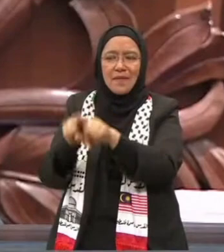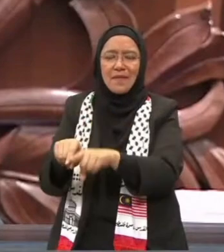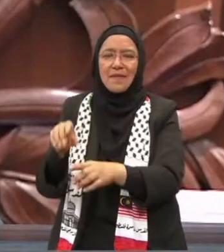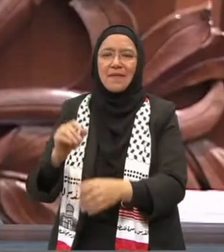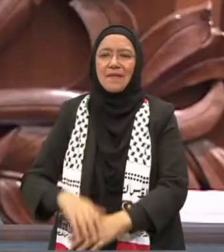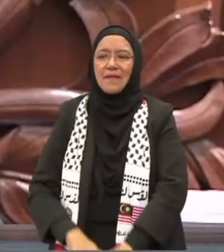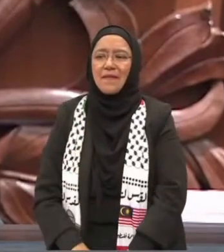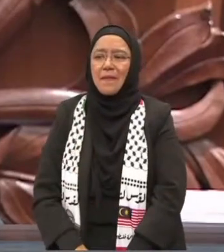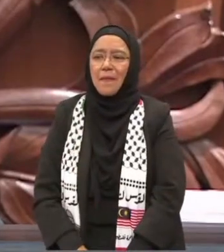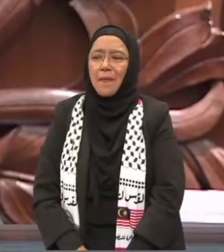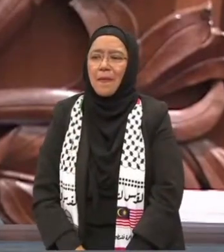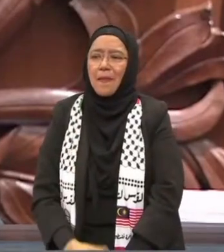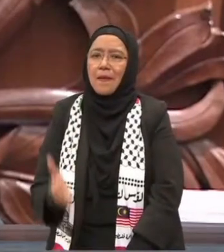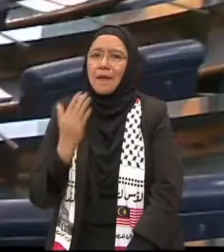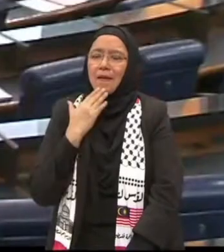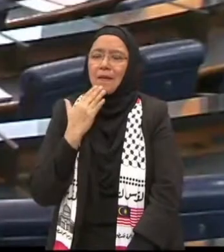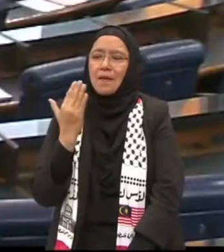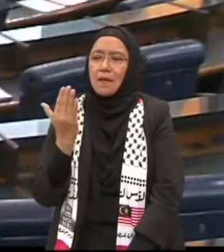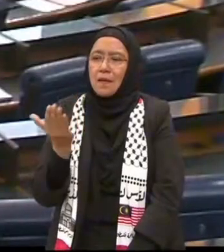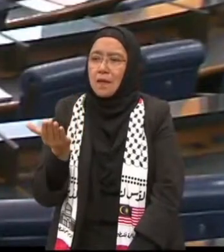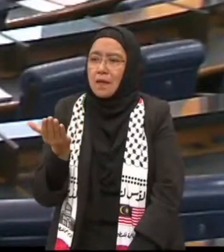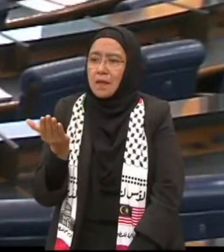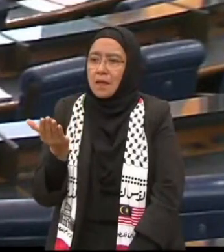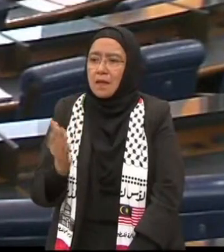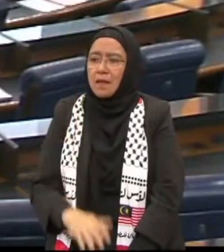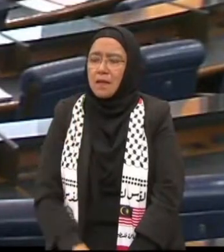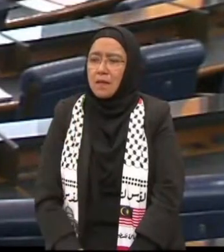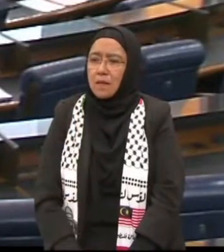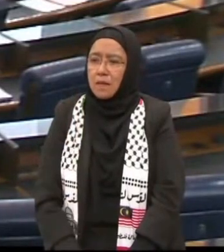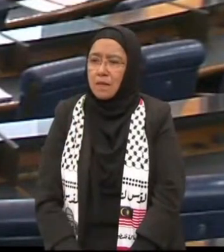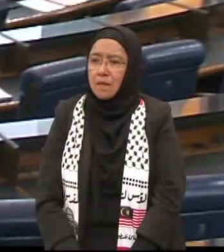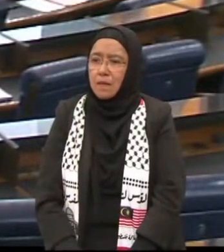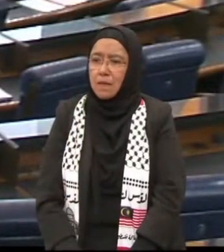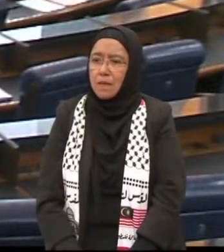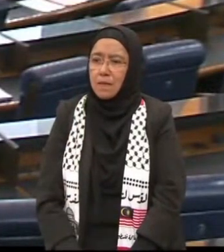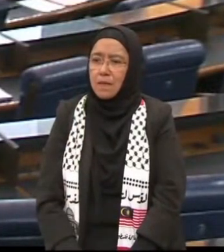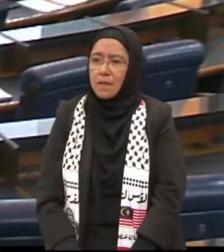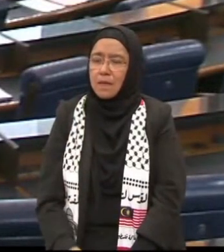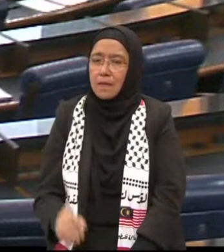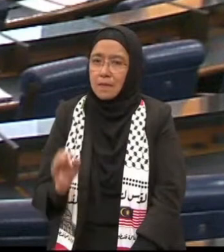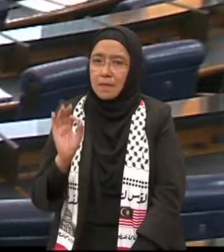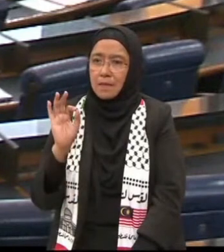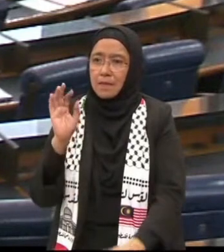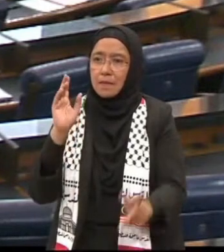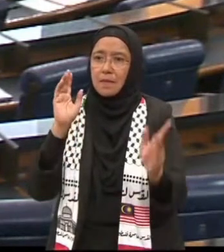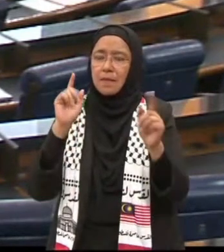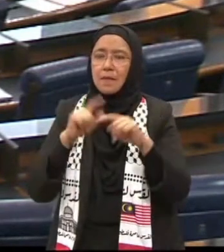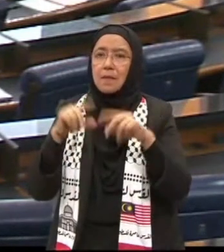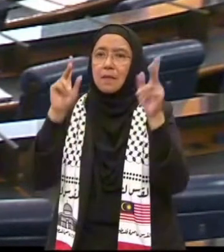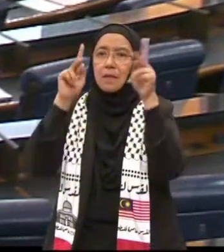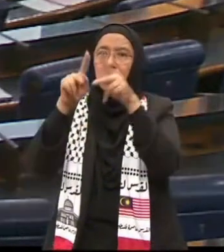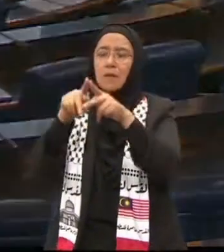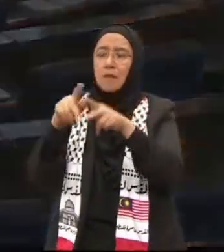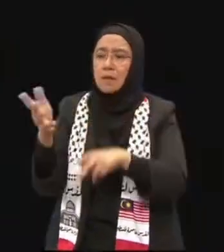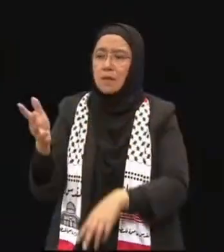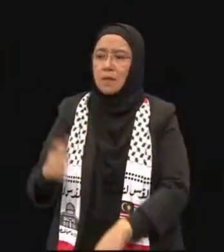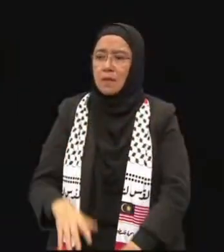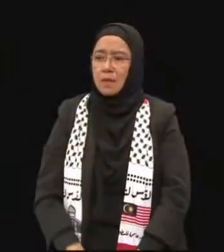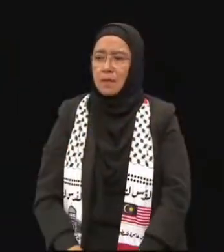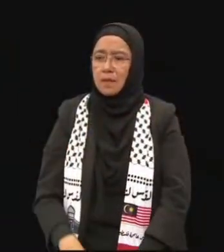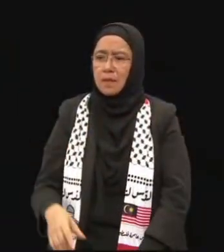Ah? Terima kasih. Speaker. Dato' Speaker. Sila duduk. Kuantan. Jadi saya amat bersetuju